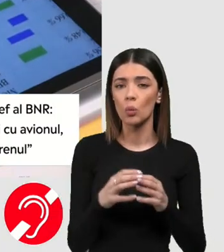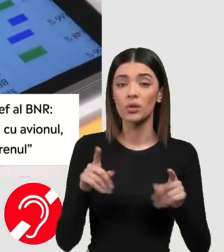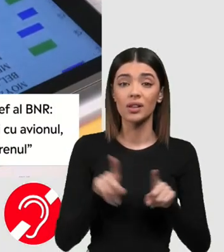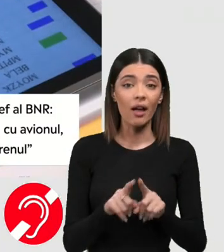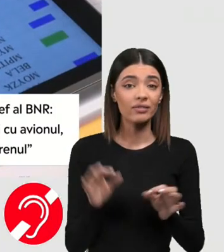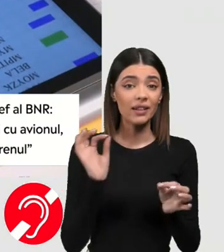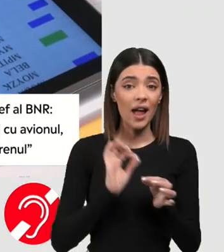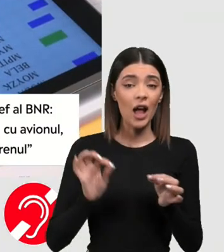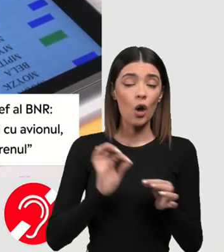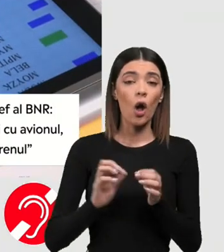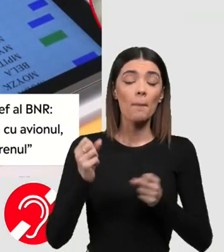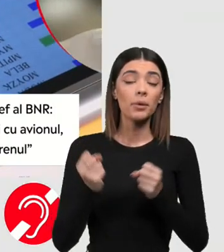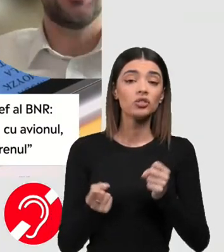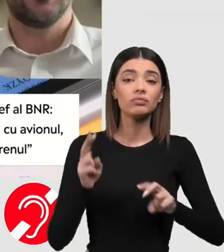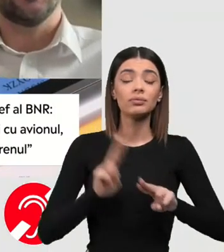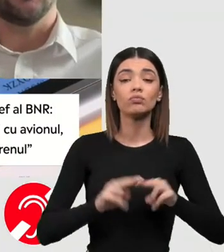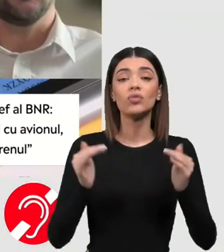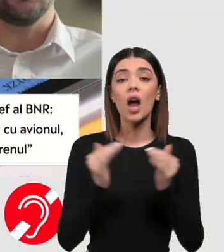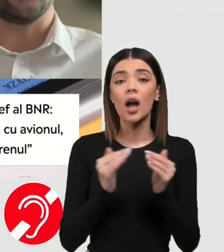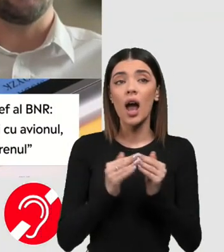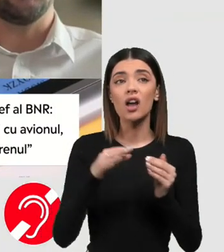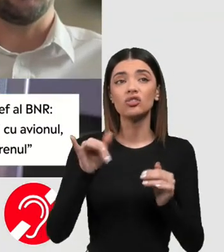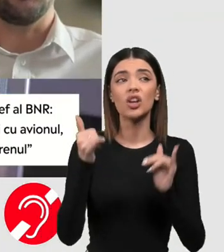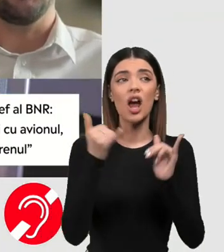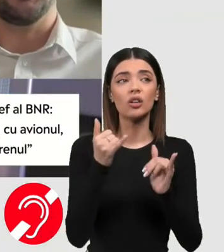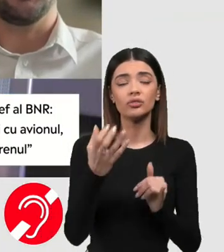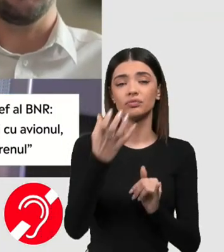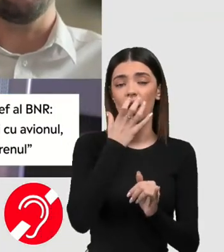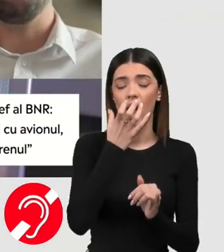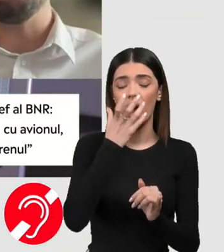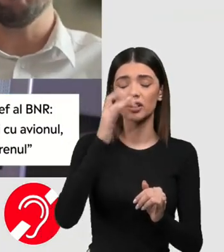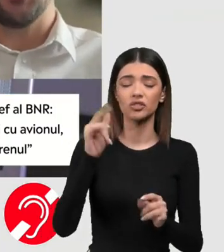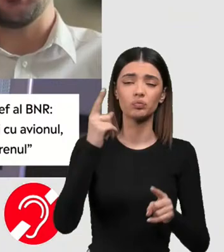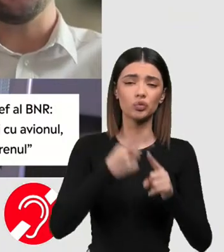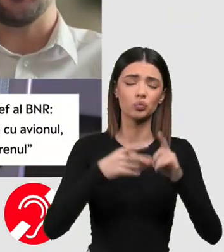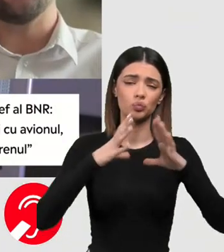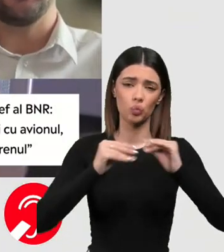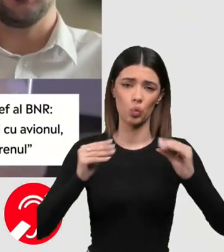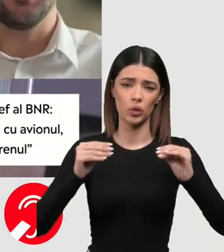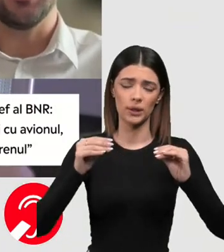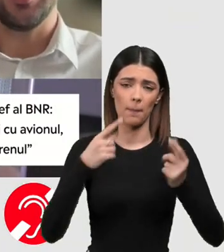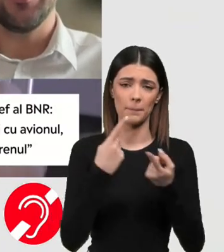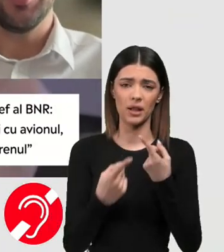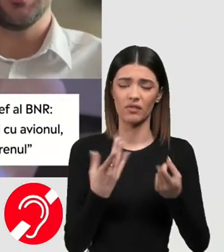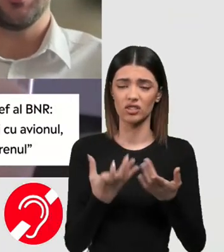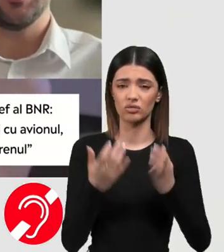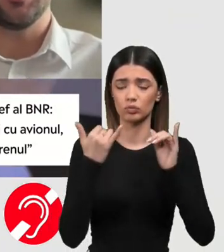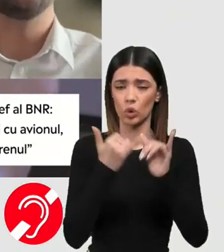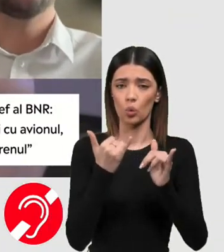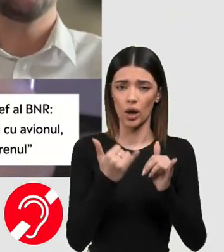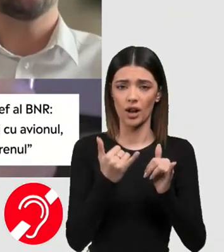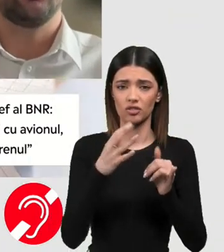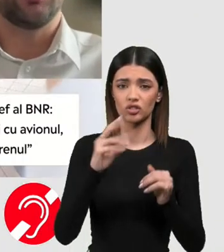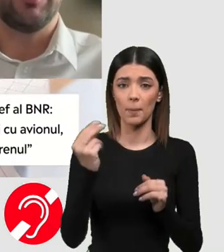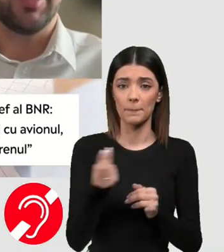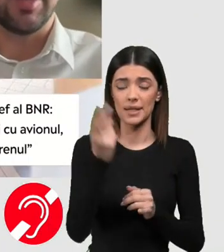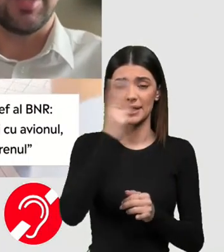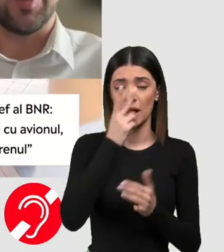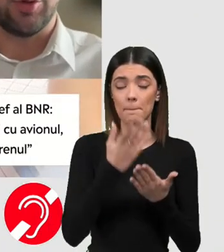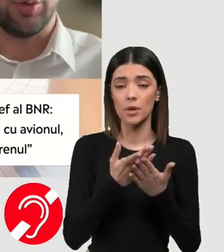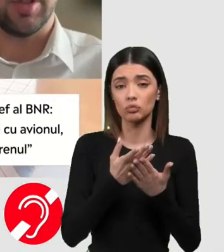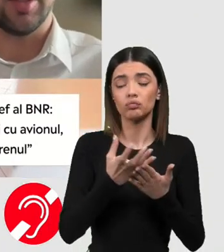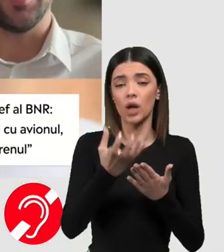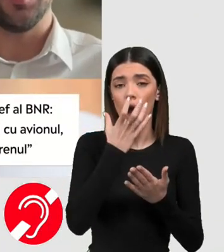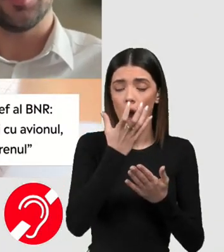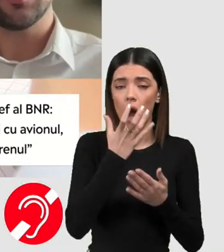economic, ca să zic așa, nici de cum știu eu, alt fel de îndemn. Sigur, și ecologic,